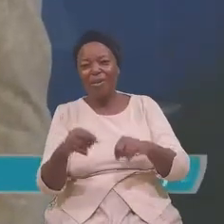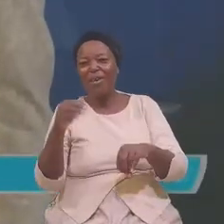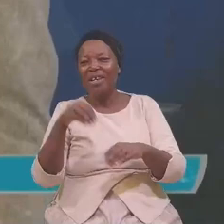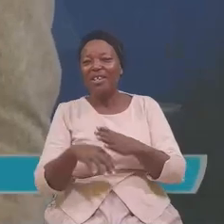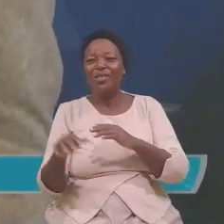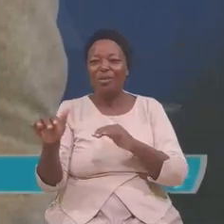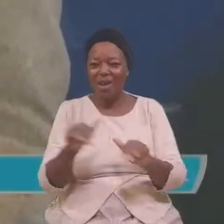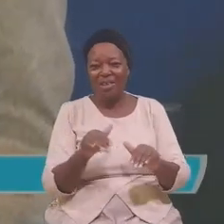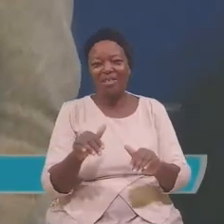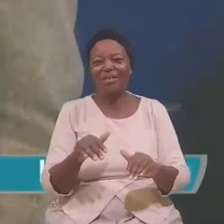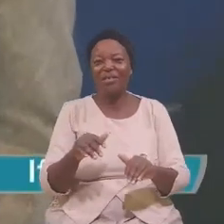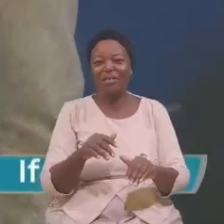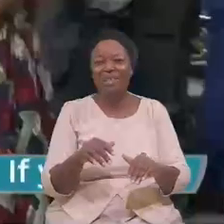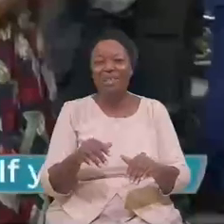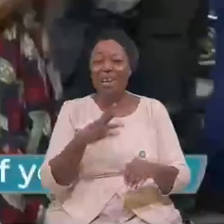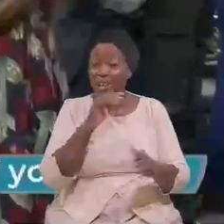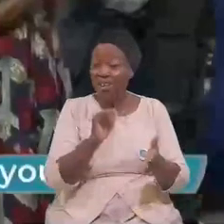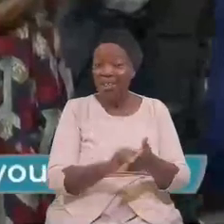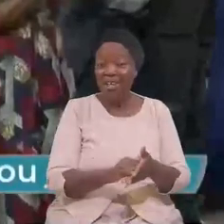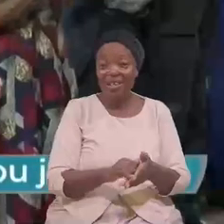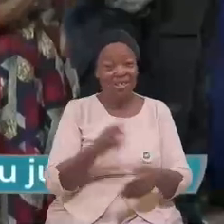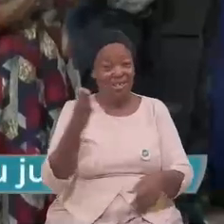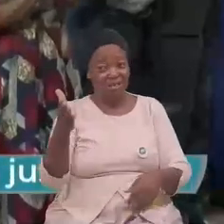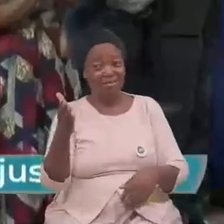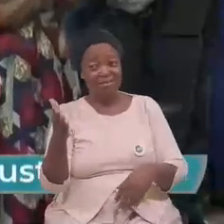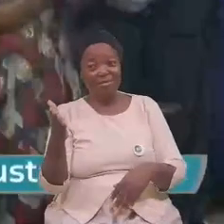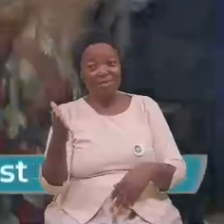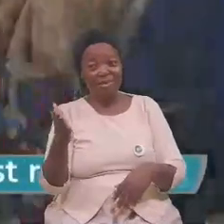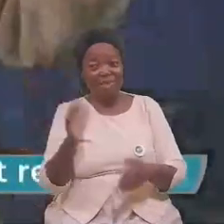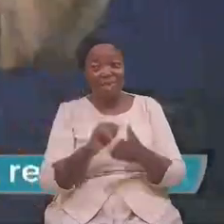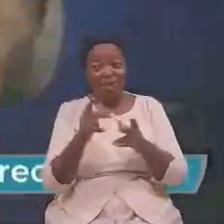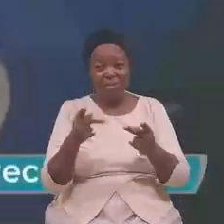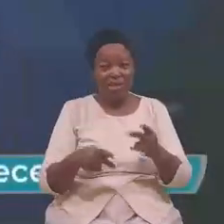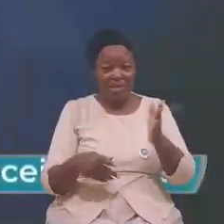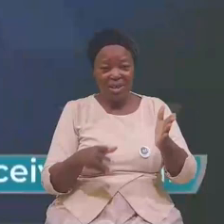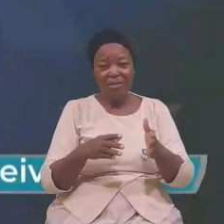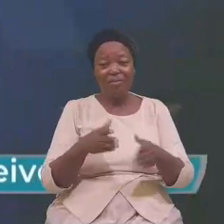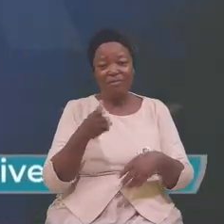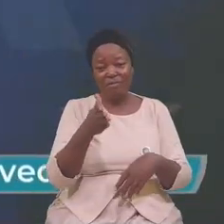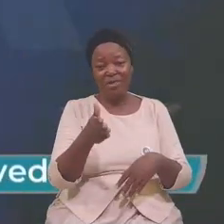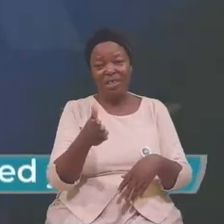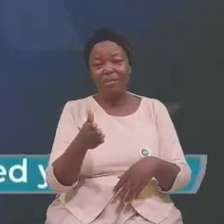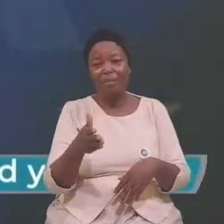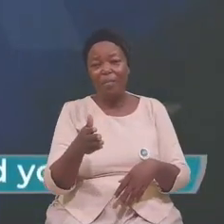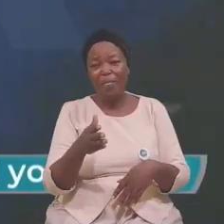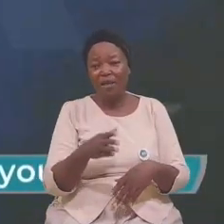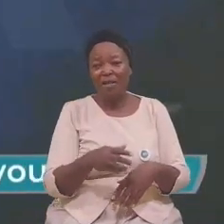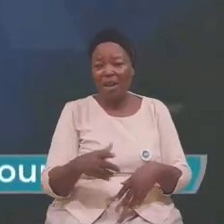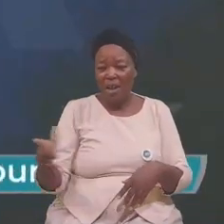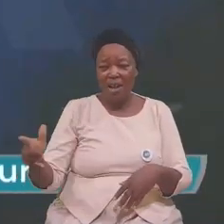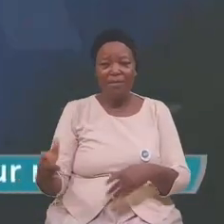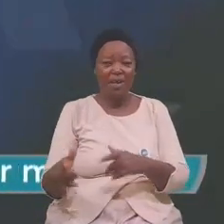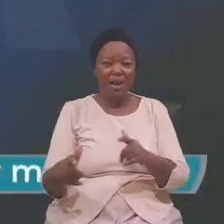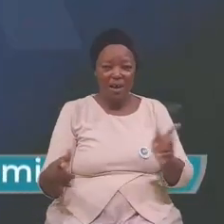action. Ce côté devant, l'autre côté, les miracles